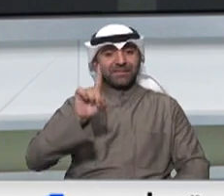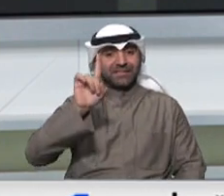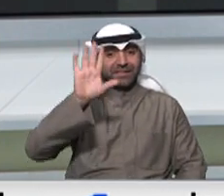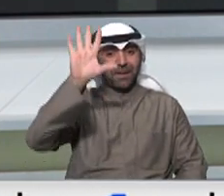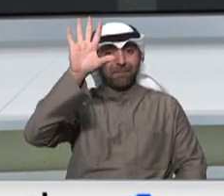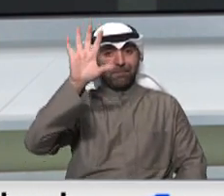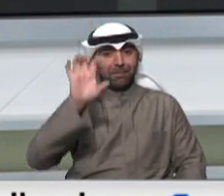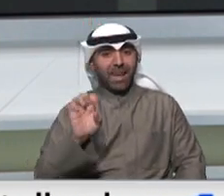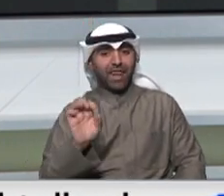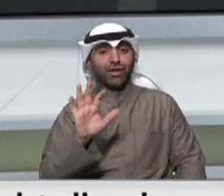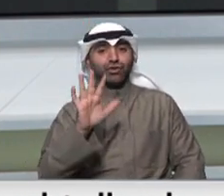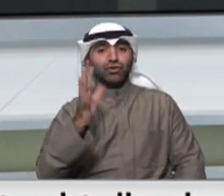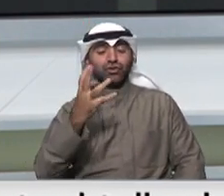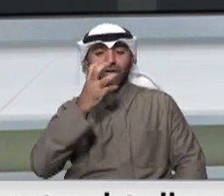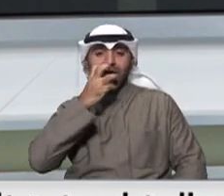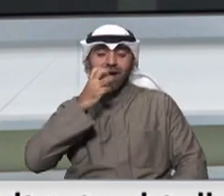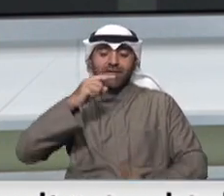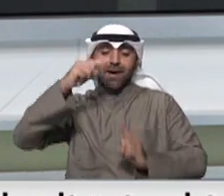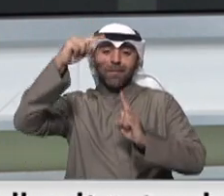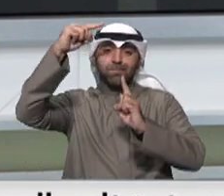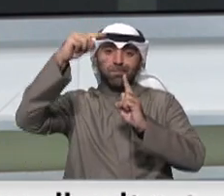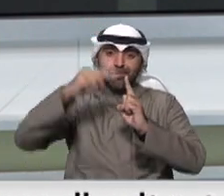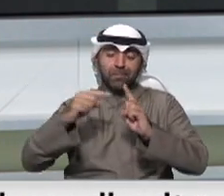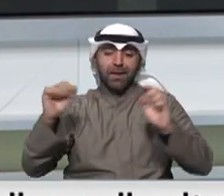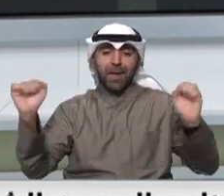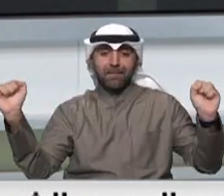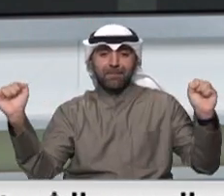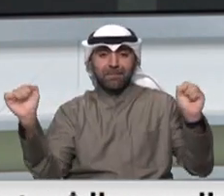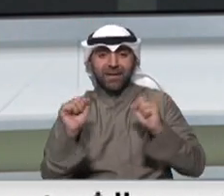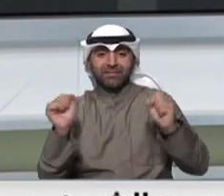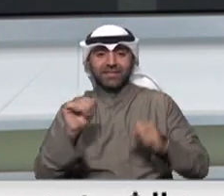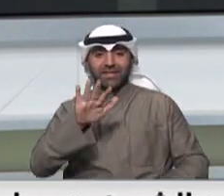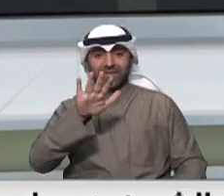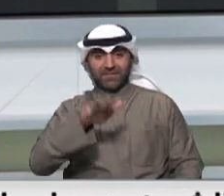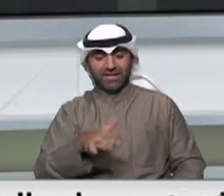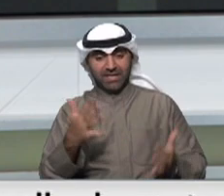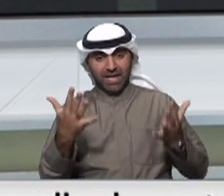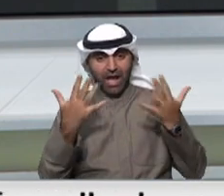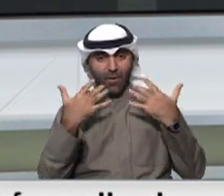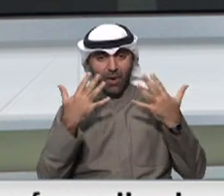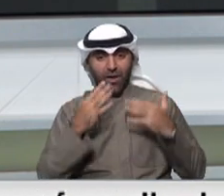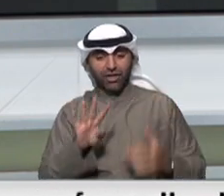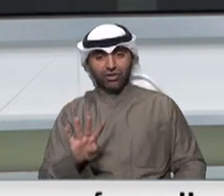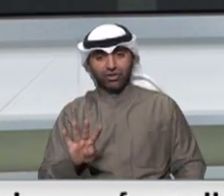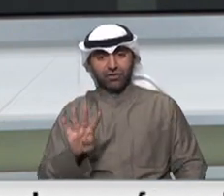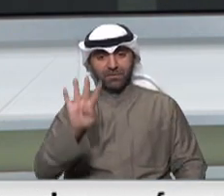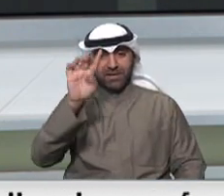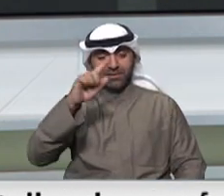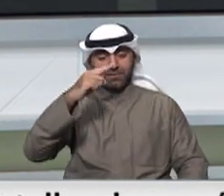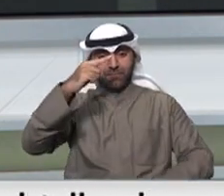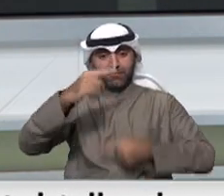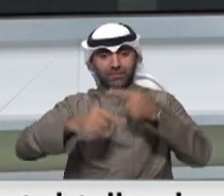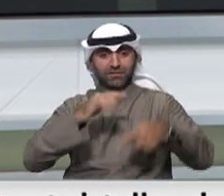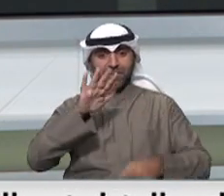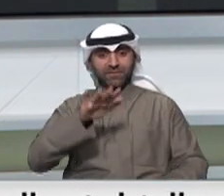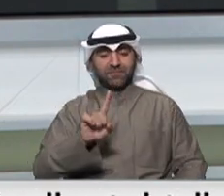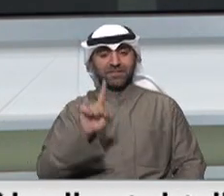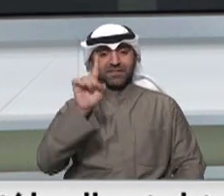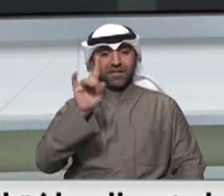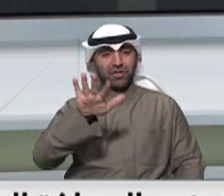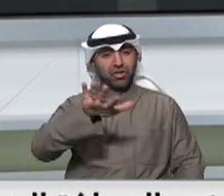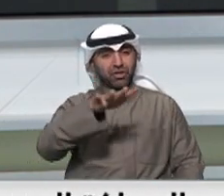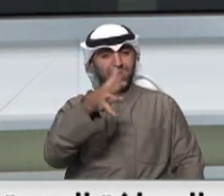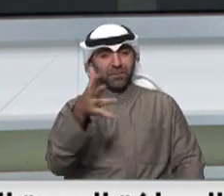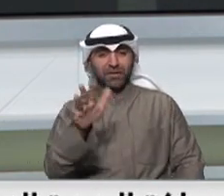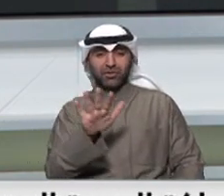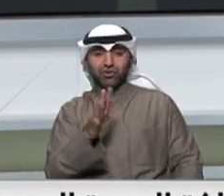المتاخره من الليل والفجر وخلال المساء تكون الاجواء بارده نسبيا والهواء الشمال الغربي راح يستمر ويانا لكن بعد ذلك راح يرجع الكوس ومن ثم يرجع